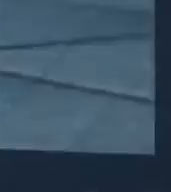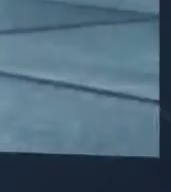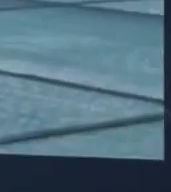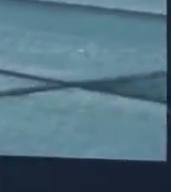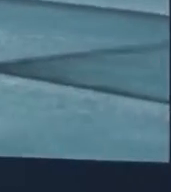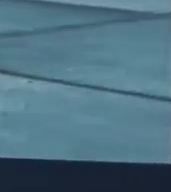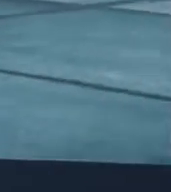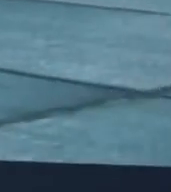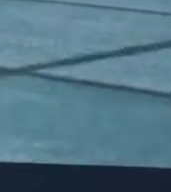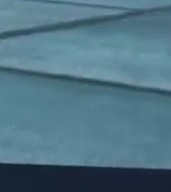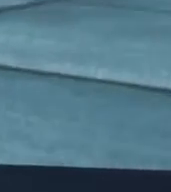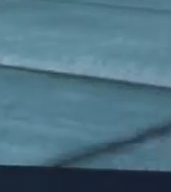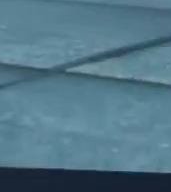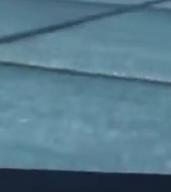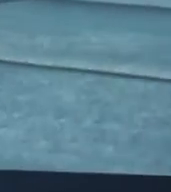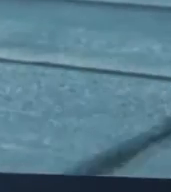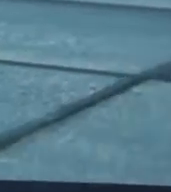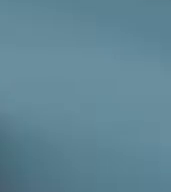으